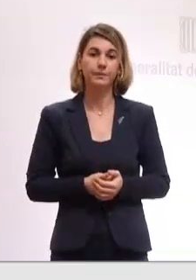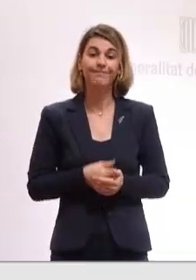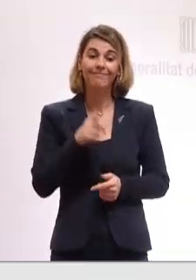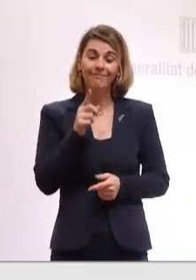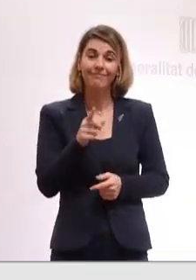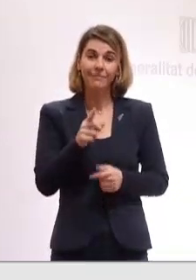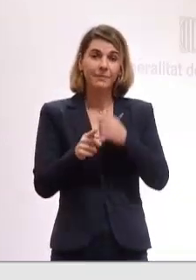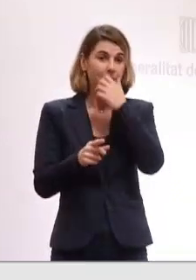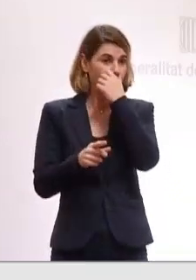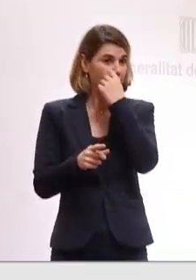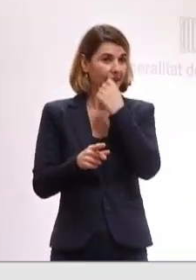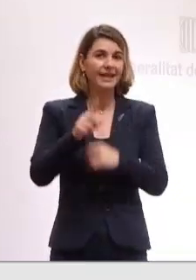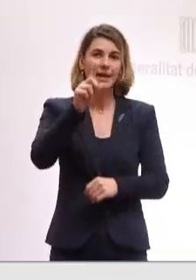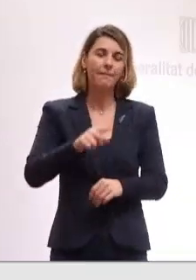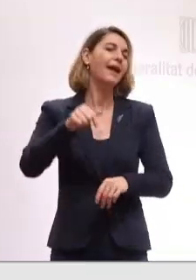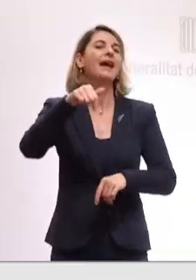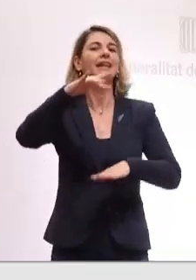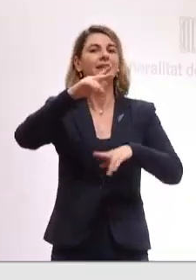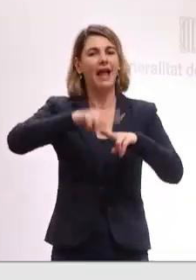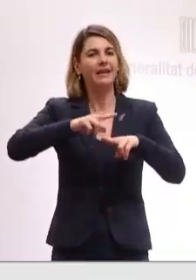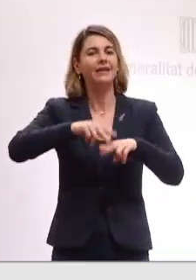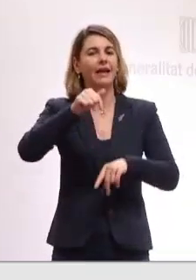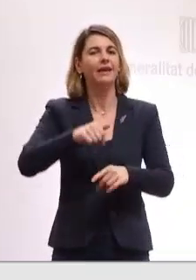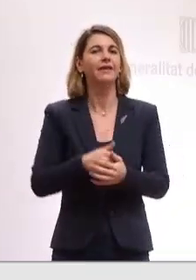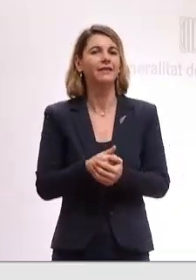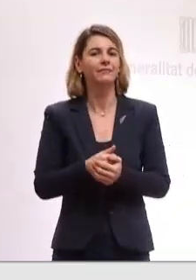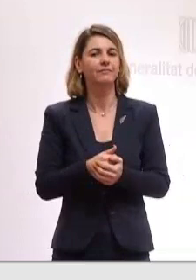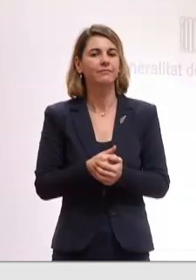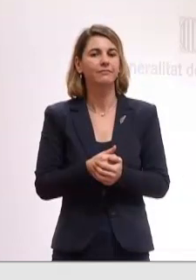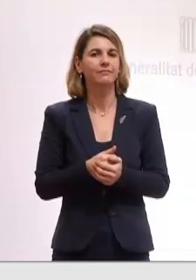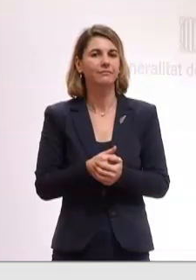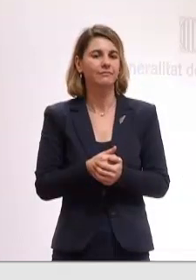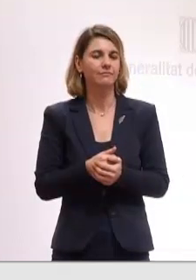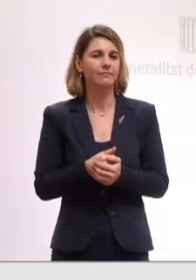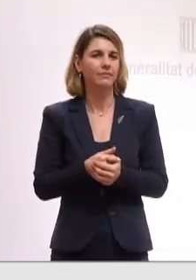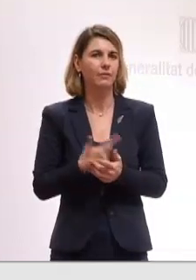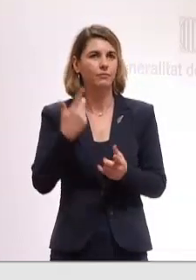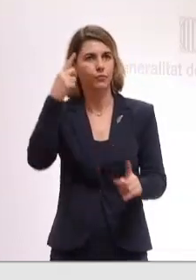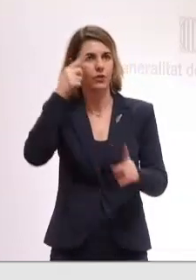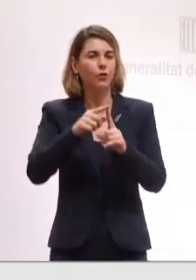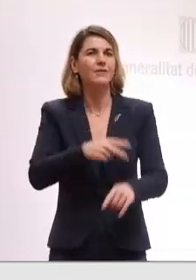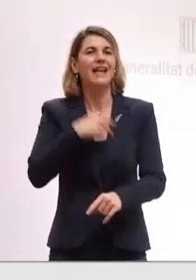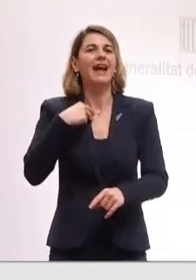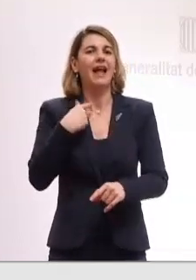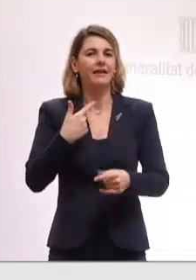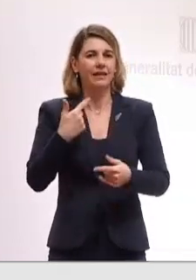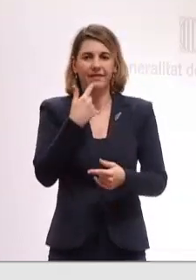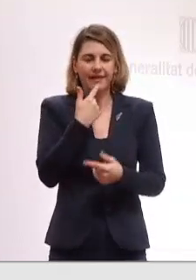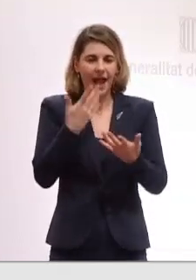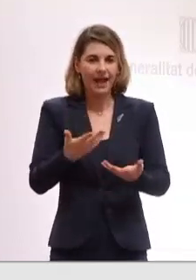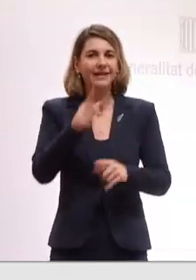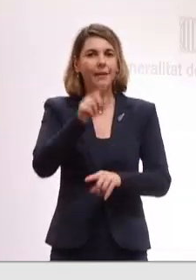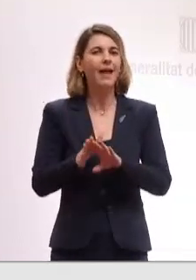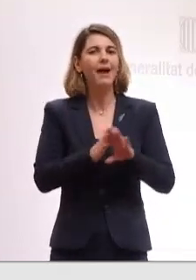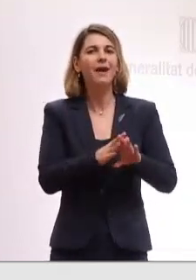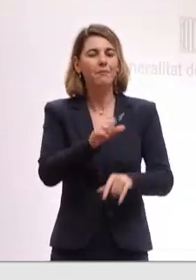També aquest acte, més del sentit general a què m'acabo de referir, també té un sentit particular en